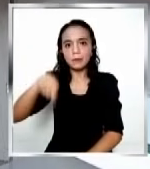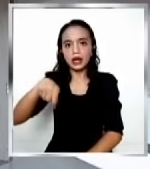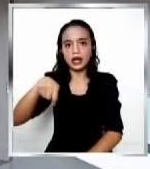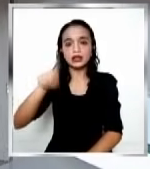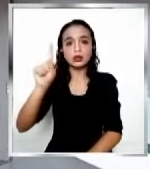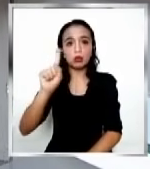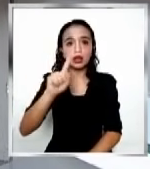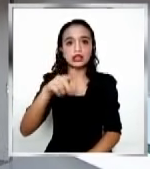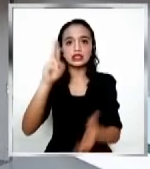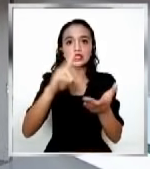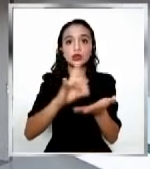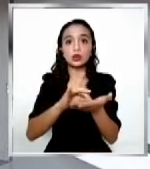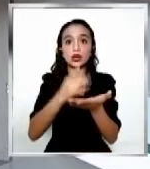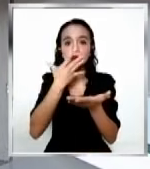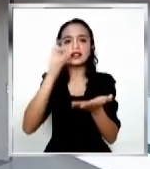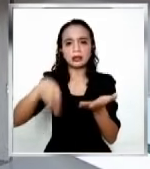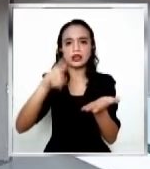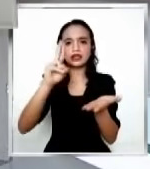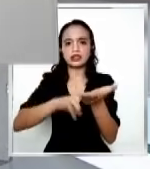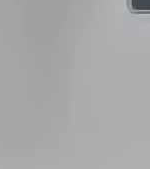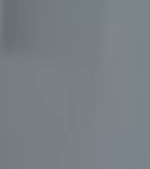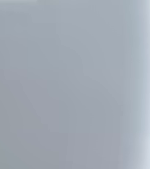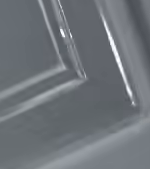gamot. Nakatuto si Lea Aves.